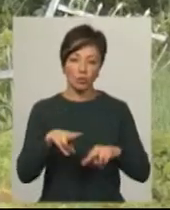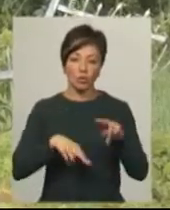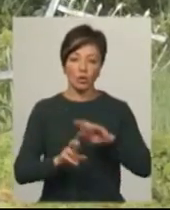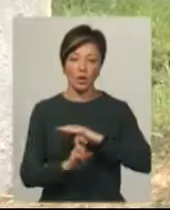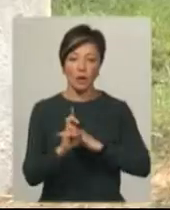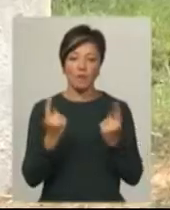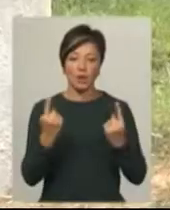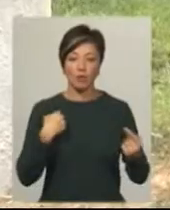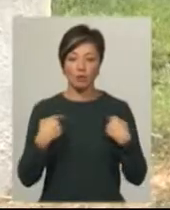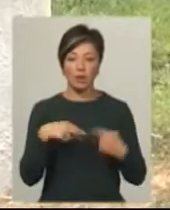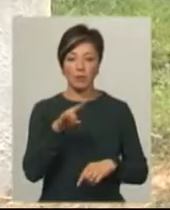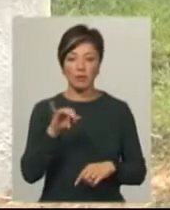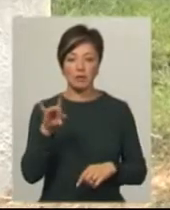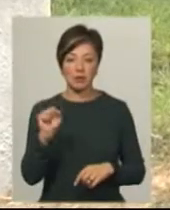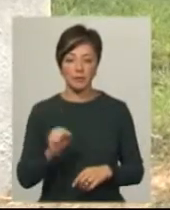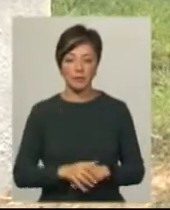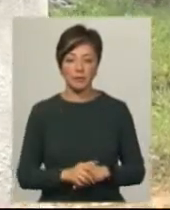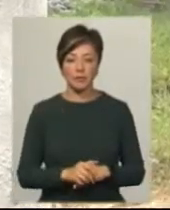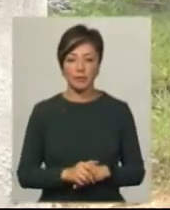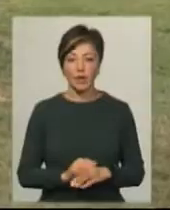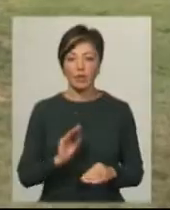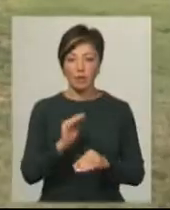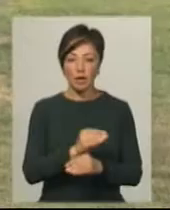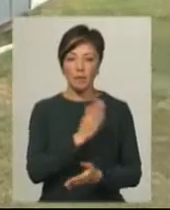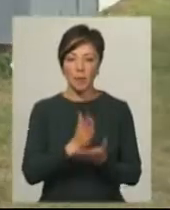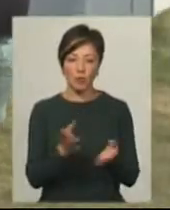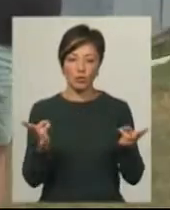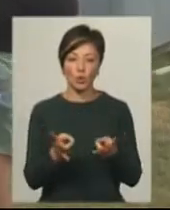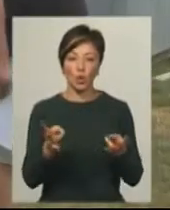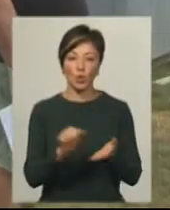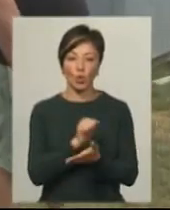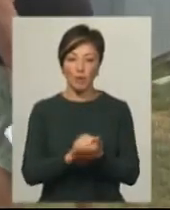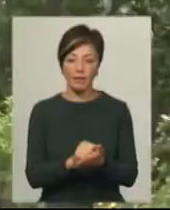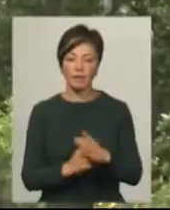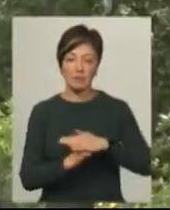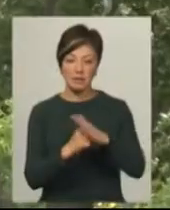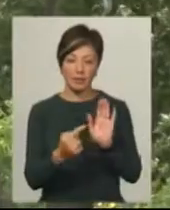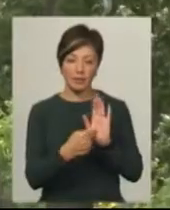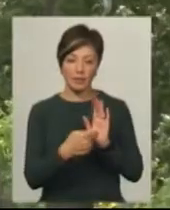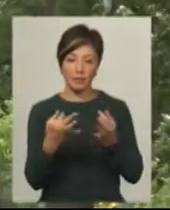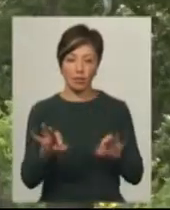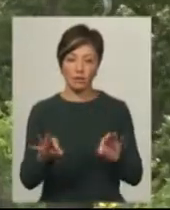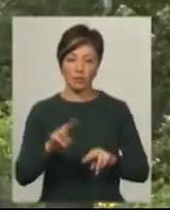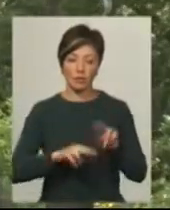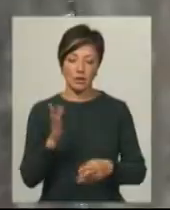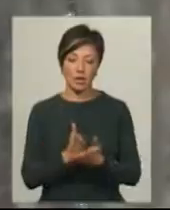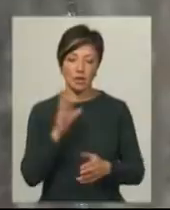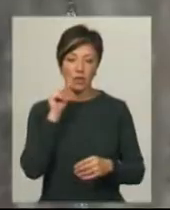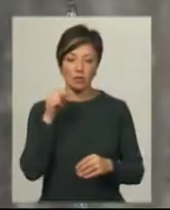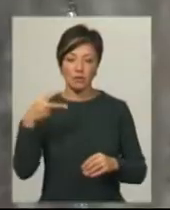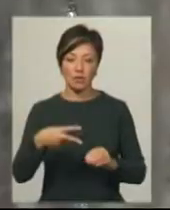храм великомученика Дмитрія Покровителя воїнів. Додає, мають необхідні документи, на підставі яких мають дозвіл на будівництво. Вони